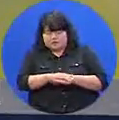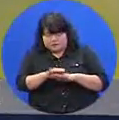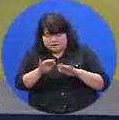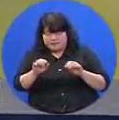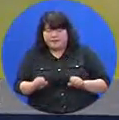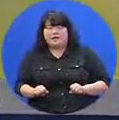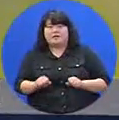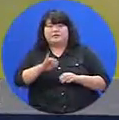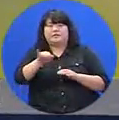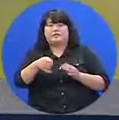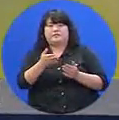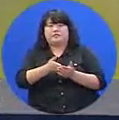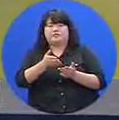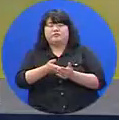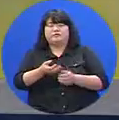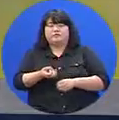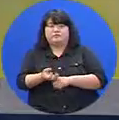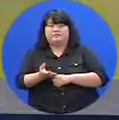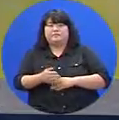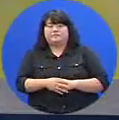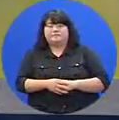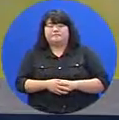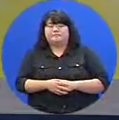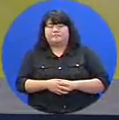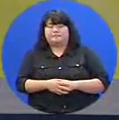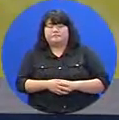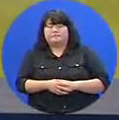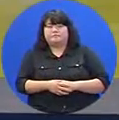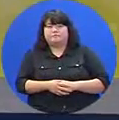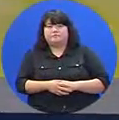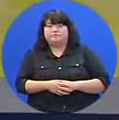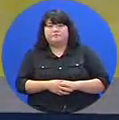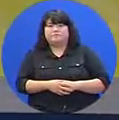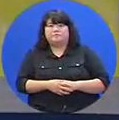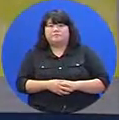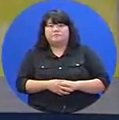여러분, 안녕하십니까? JTV 뉴스입니다.